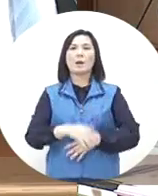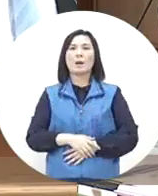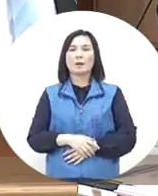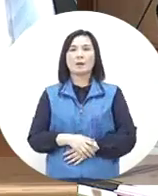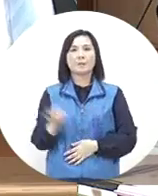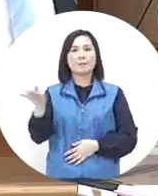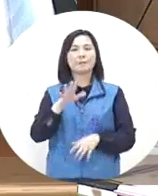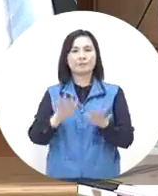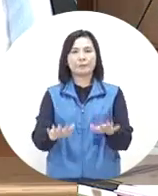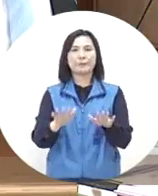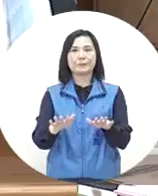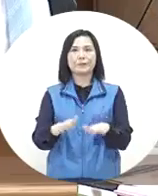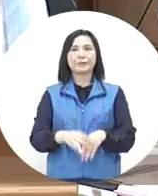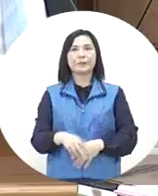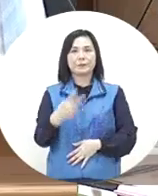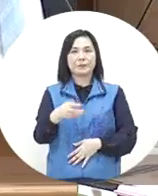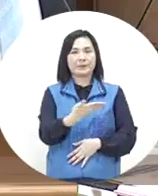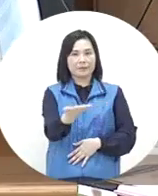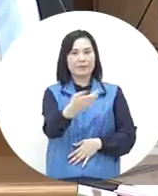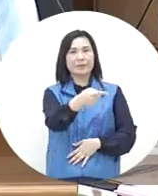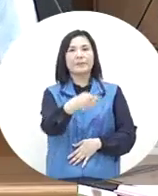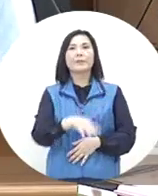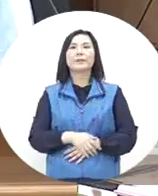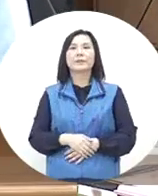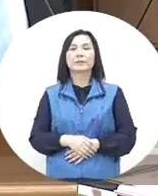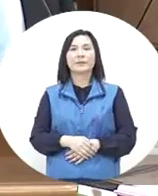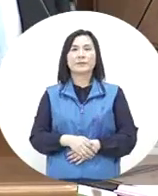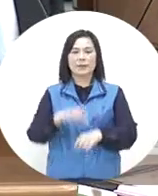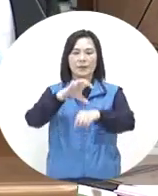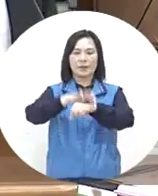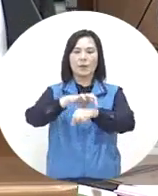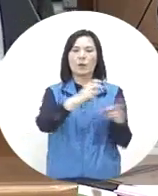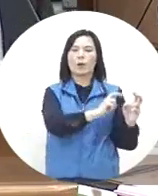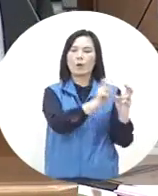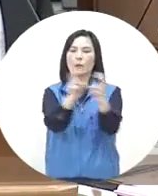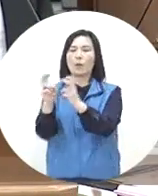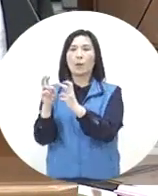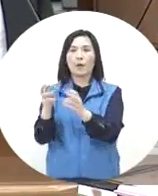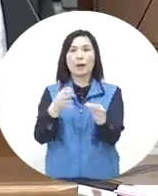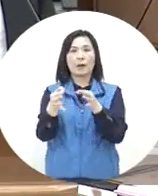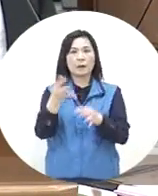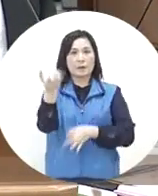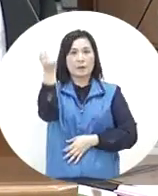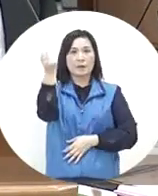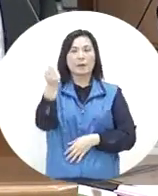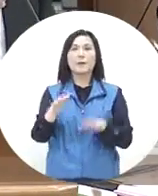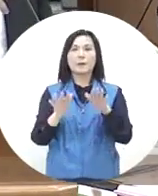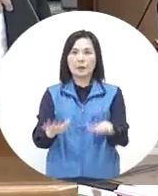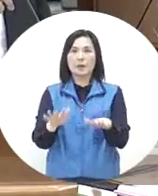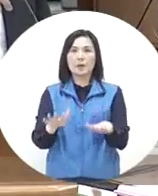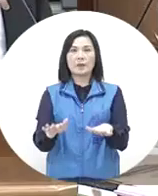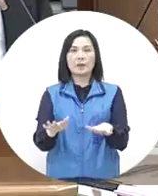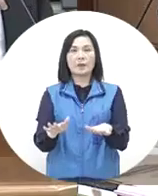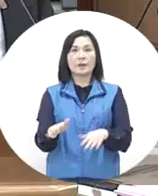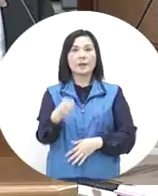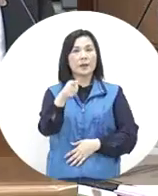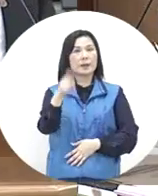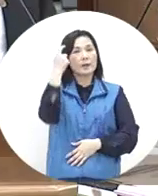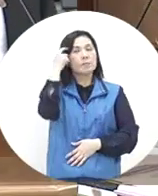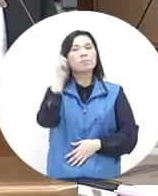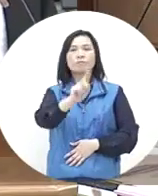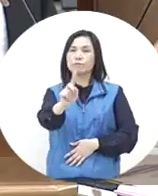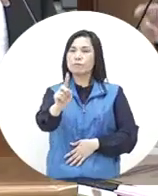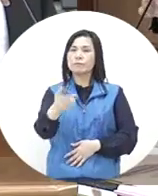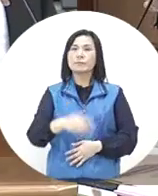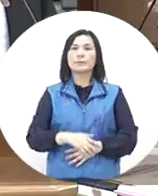会，我再让市长说一次，有关于环状线的经营权，现在此时此刻，市长你的态度到底是怎么